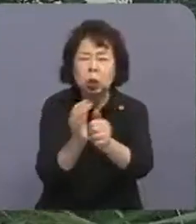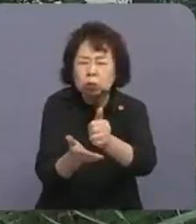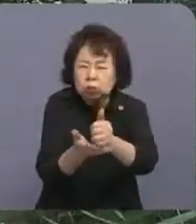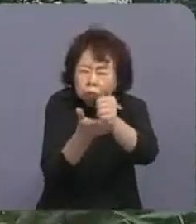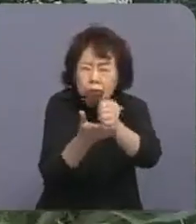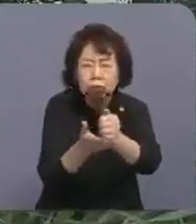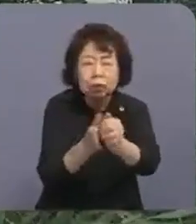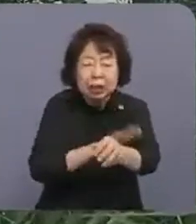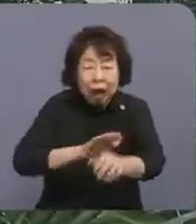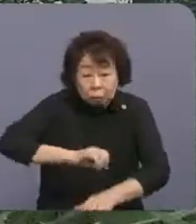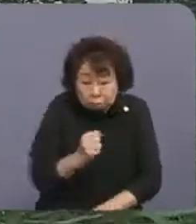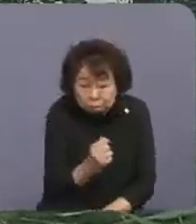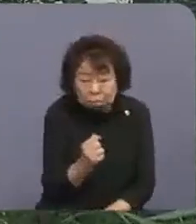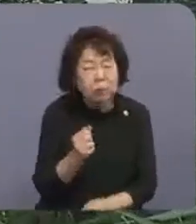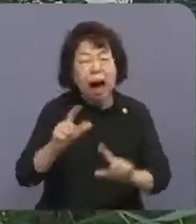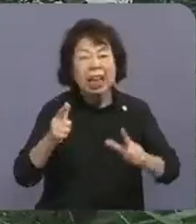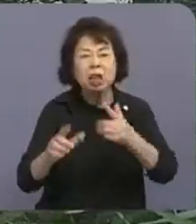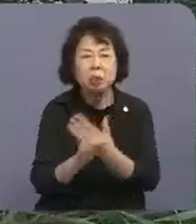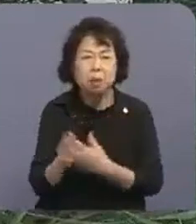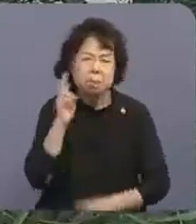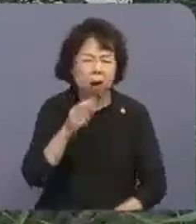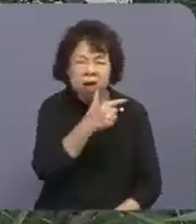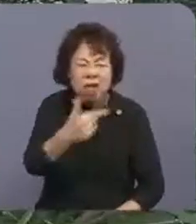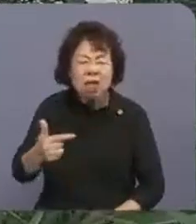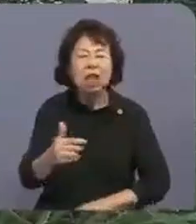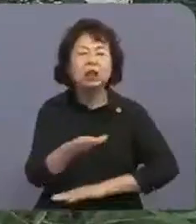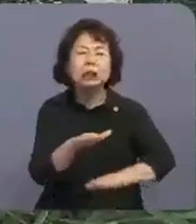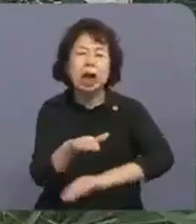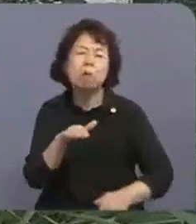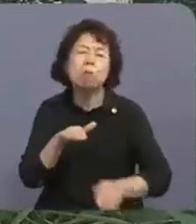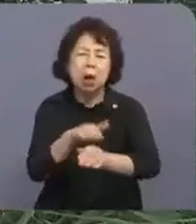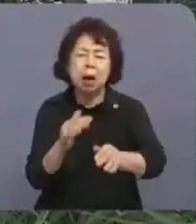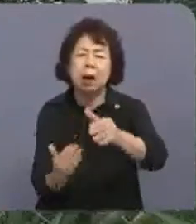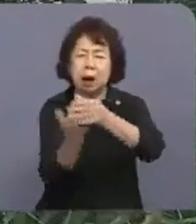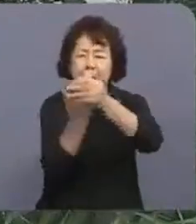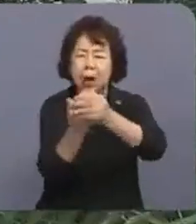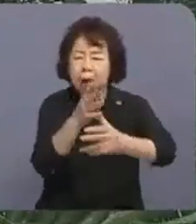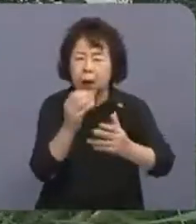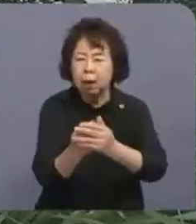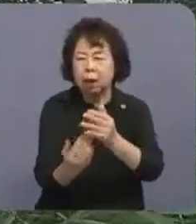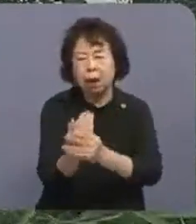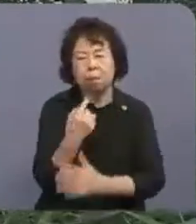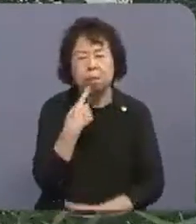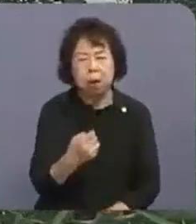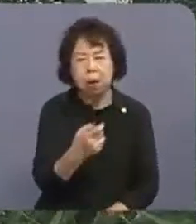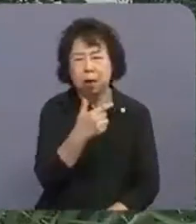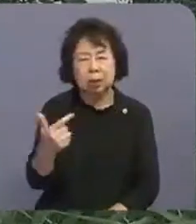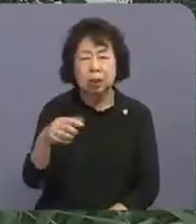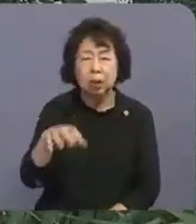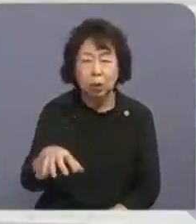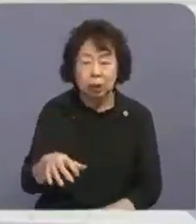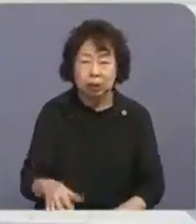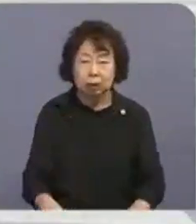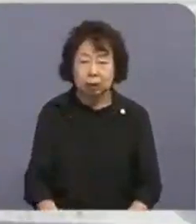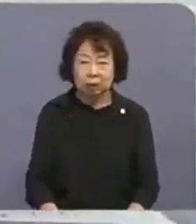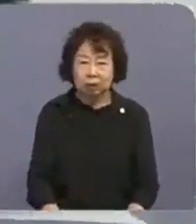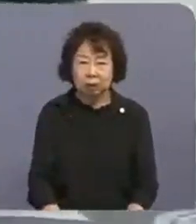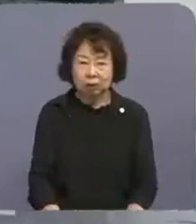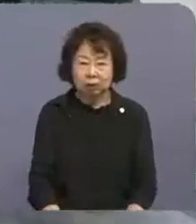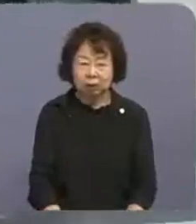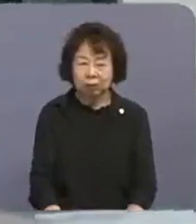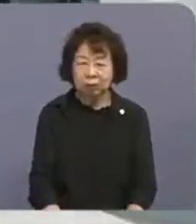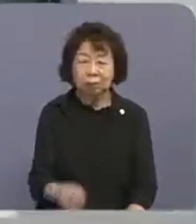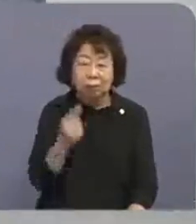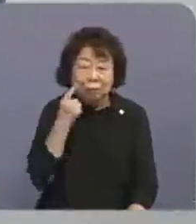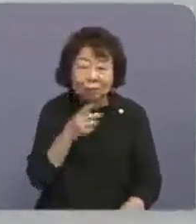준수하지 않을 경우에 대형 차량들과의 교통사고가 발생 우려가 상당히 높습니다.